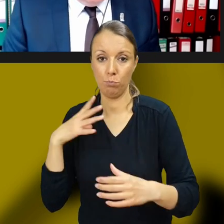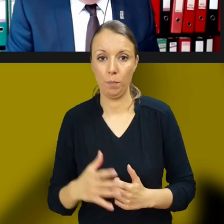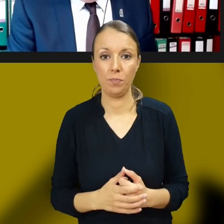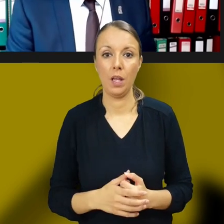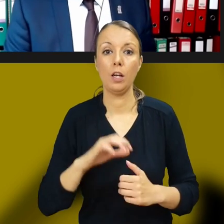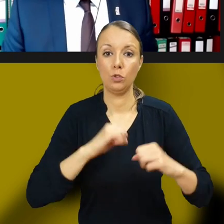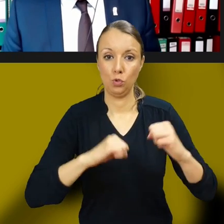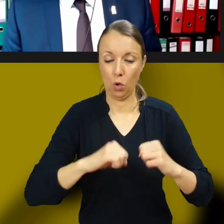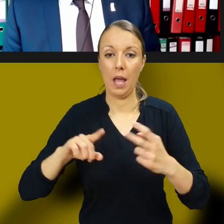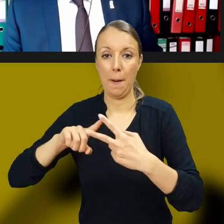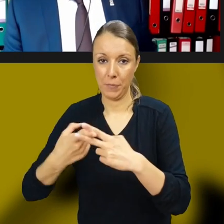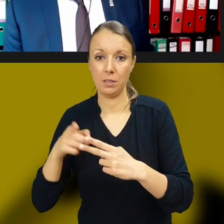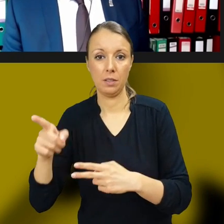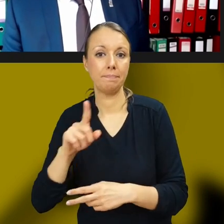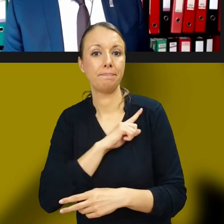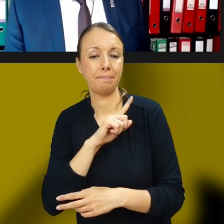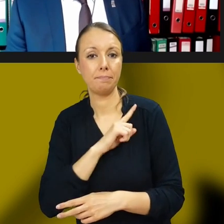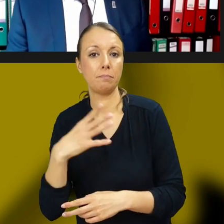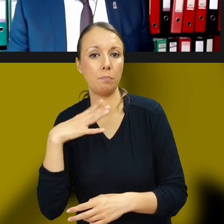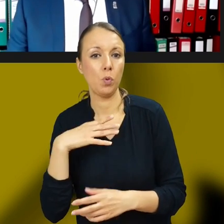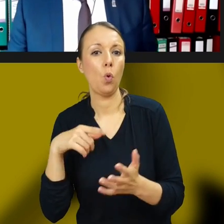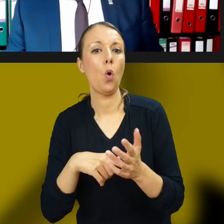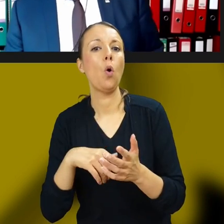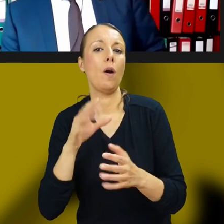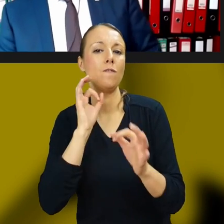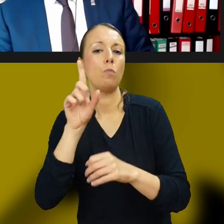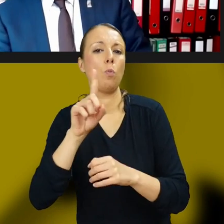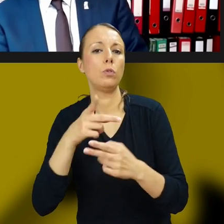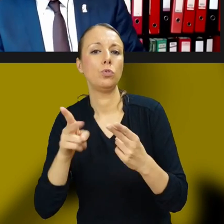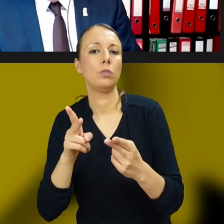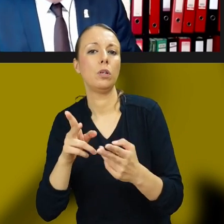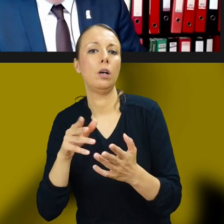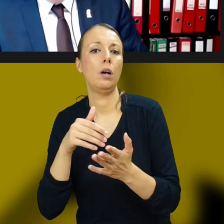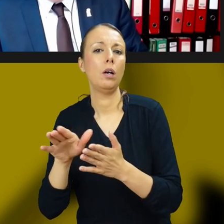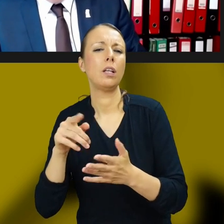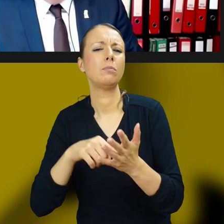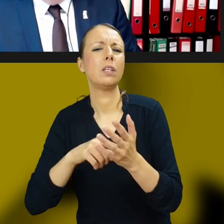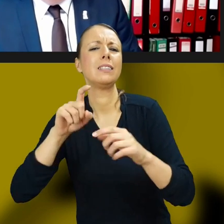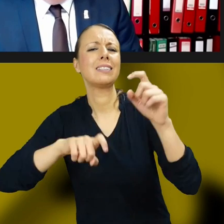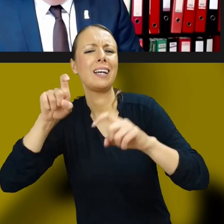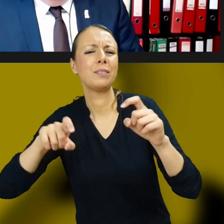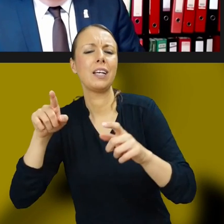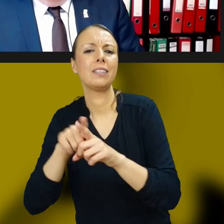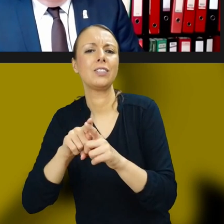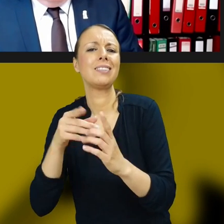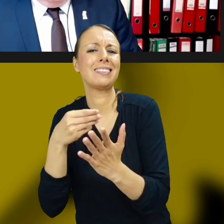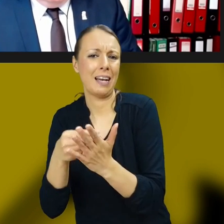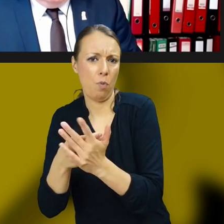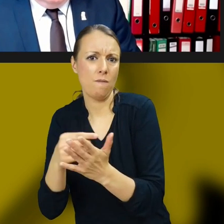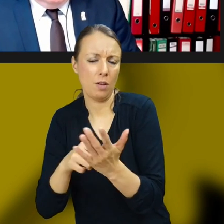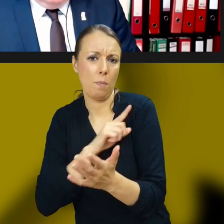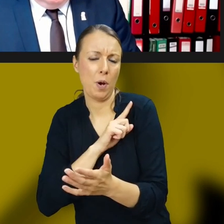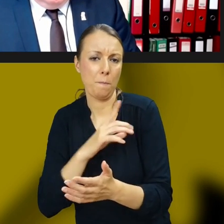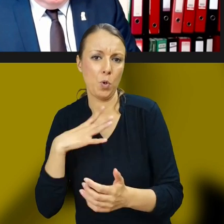administracyjnych kontrolowano odmowę dostępu do informacji publicznej ze względu na ochronę informacyjną, tajemnicę statystyczną i skarbową. Inne tajemnice ustawy o ochronie prawa do prywatności,